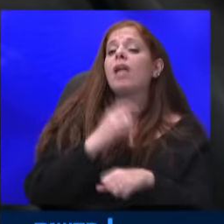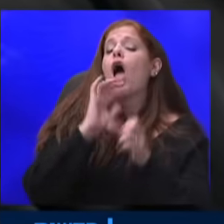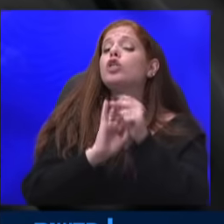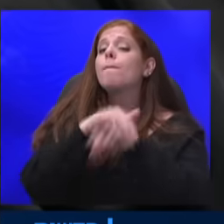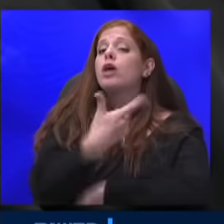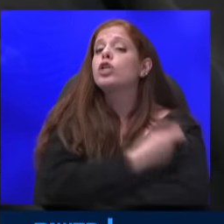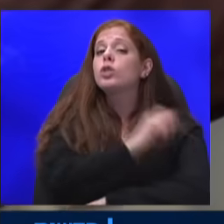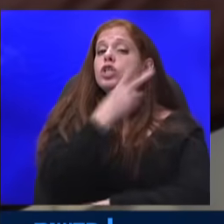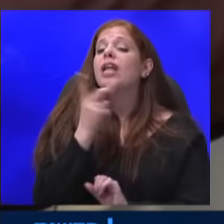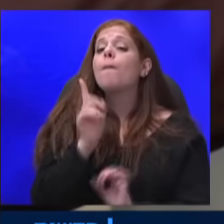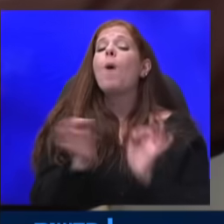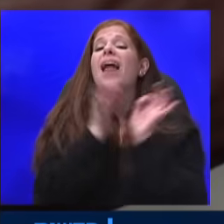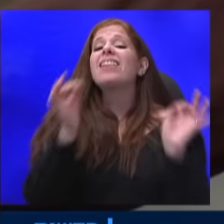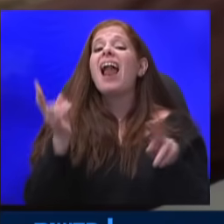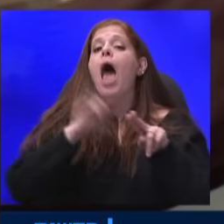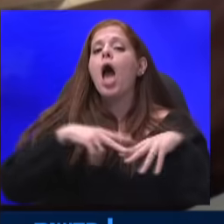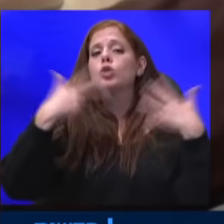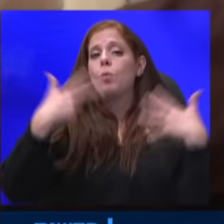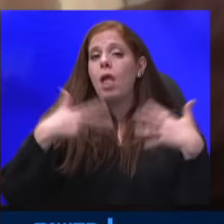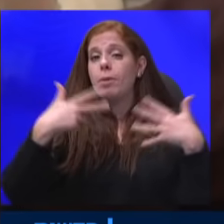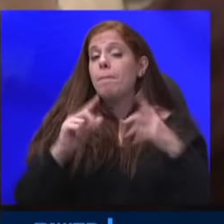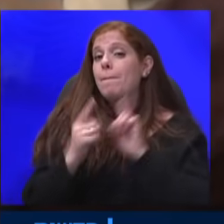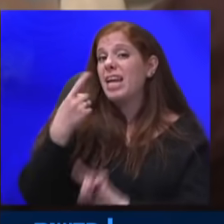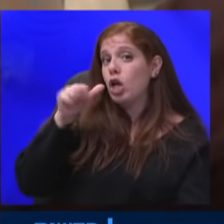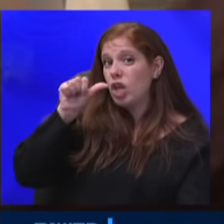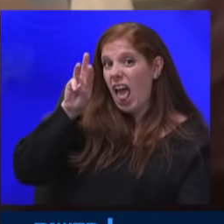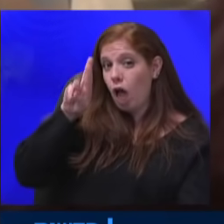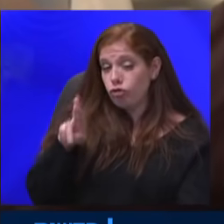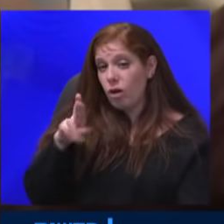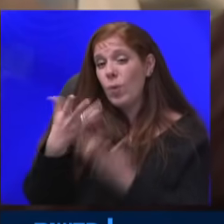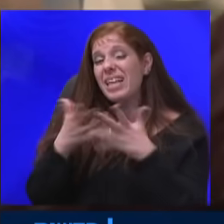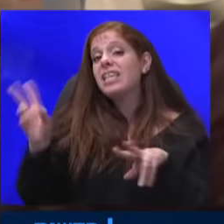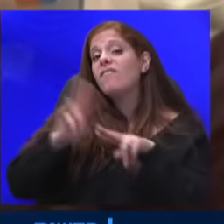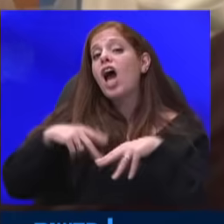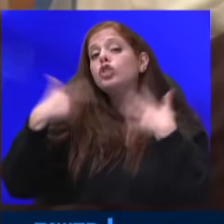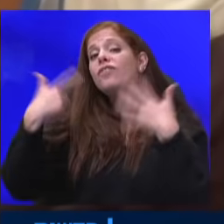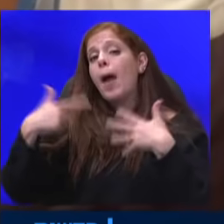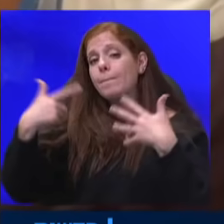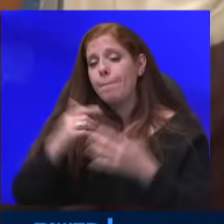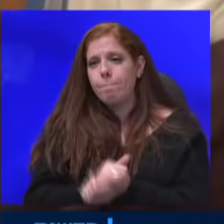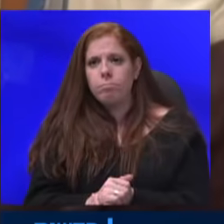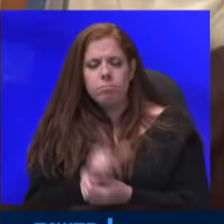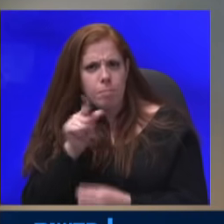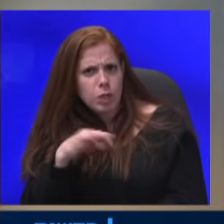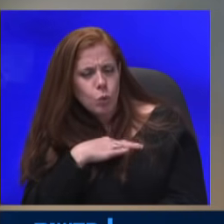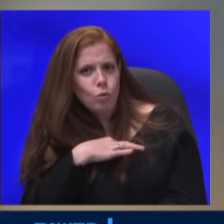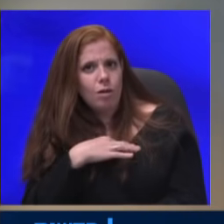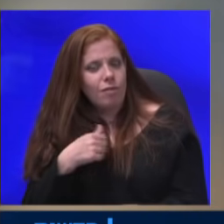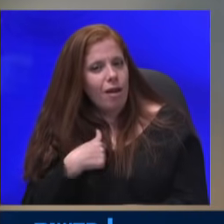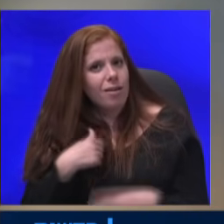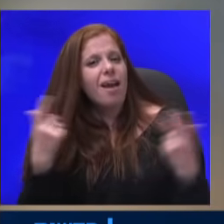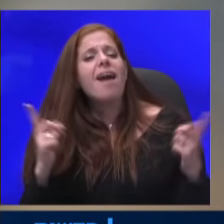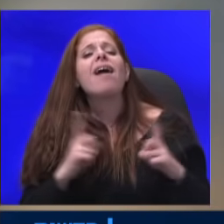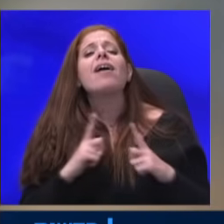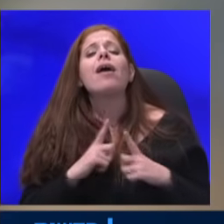להתחיל אחרי 8 ימים. במקרה של אשר, החשיפה לחולה המאומת הייתה אחרי 7 ימים. בן הזוג שלי ואני מאוד חיכינו לימים